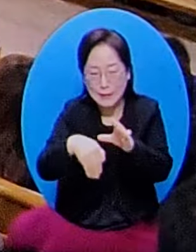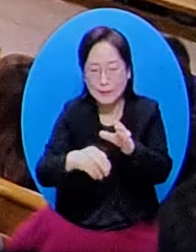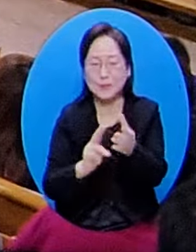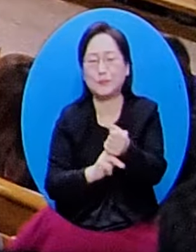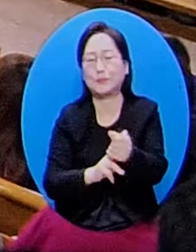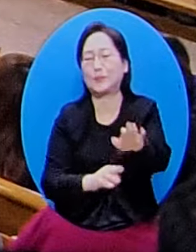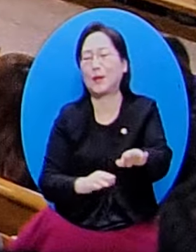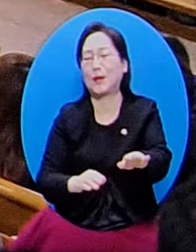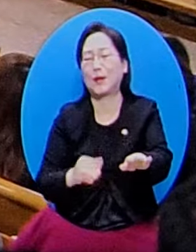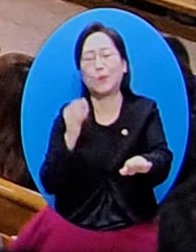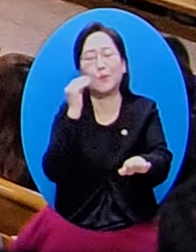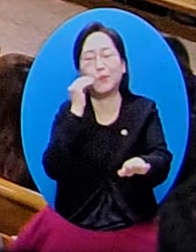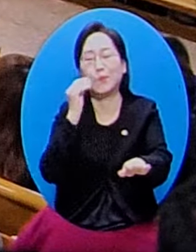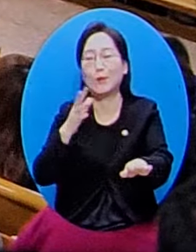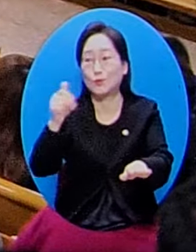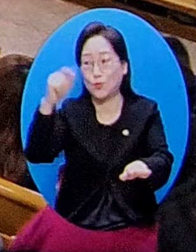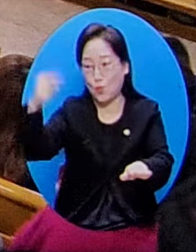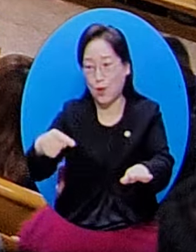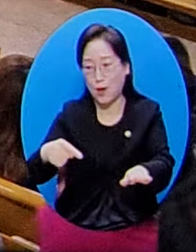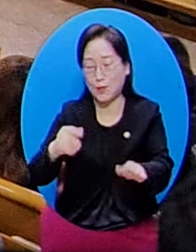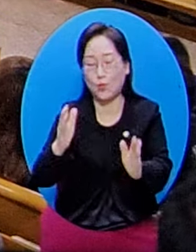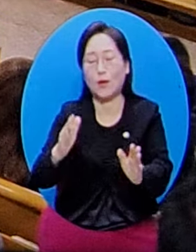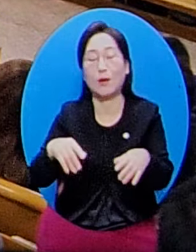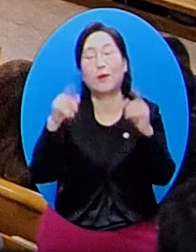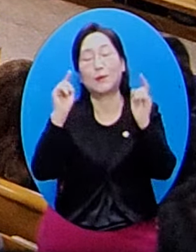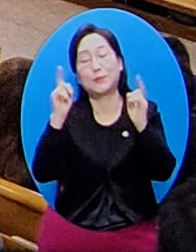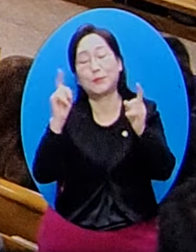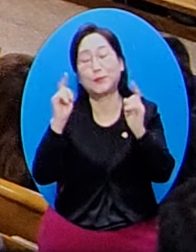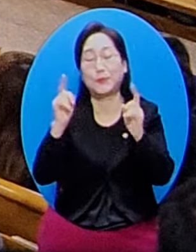주인으로 돌아갈 때까지 괴롭히고 빈둥빈도 놀고 있었던 것입니다.